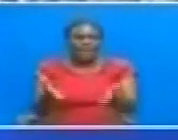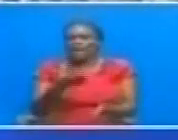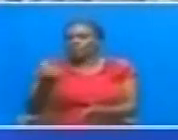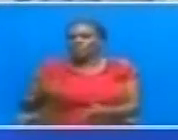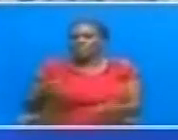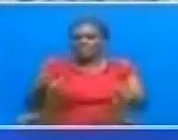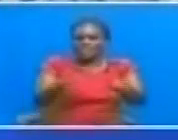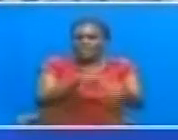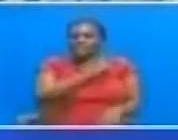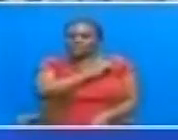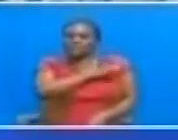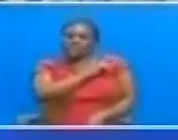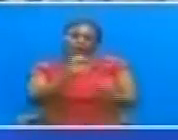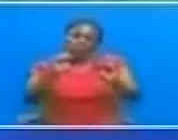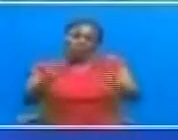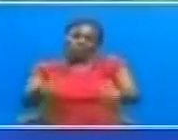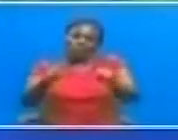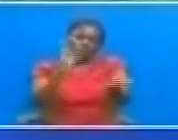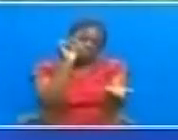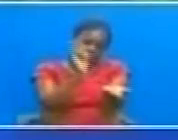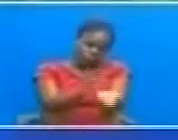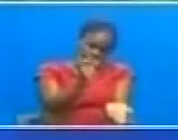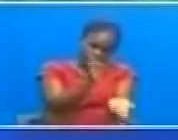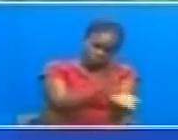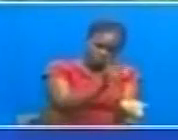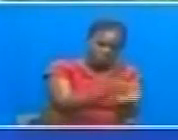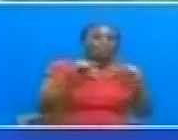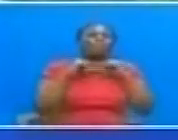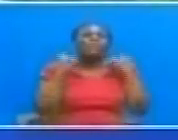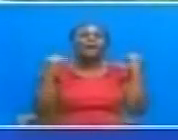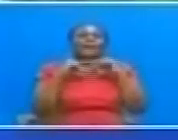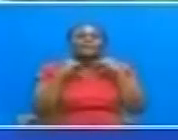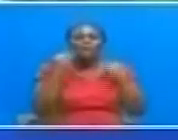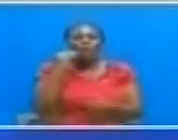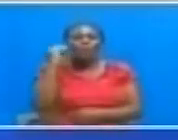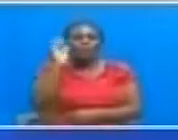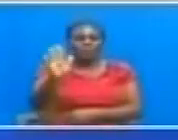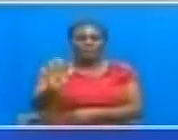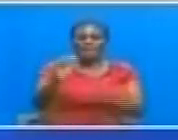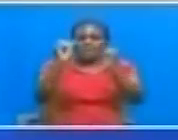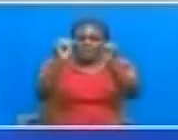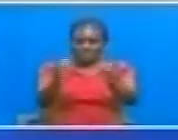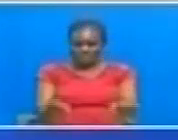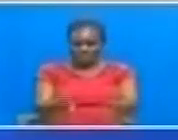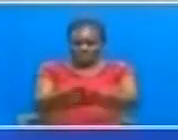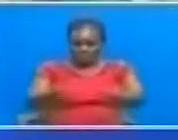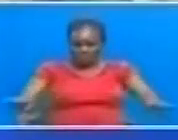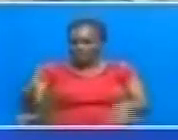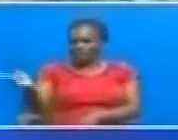zake wanahofia kuwa huenda wakatimuliwa na kasisi huyo kutoka kwa shamba lao iwapo wizara ya